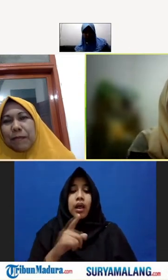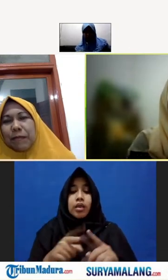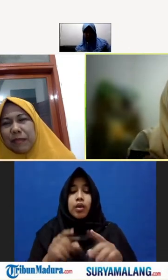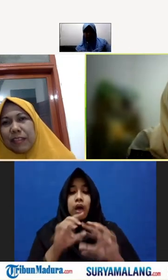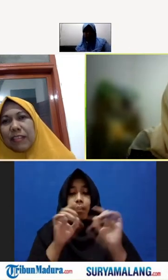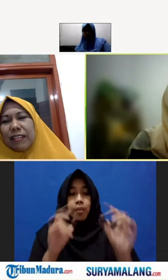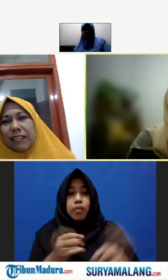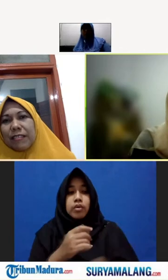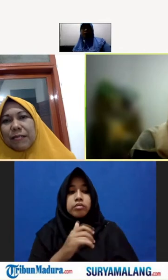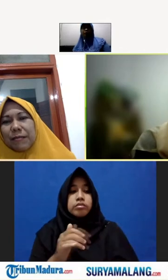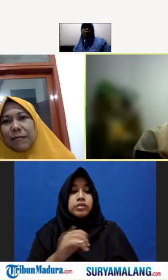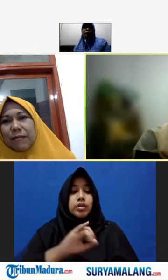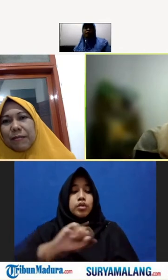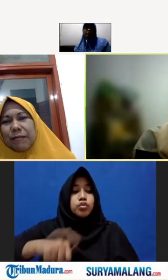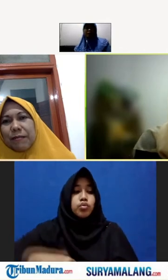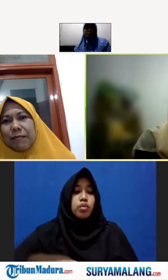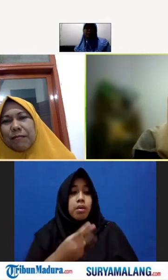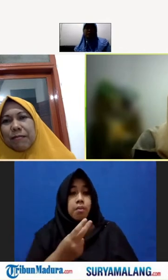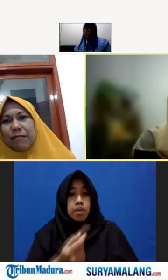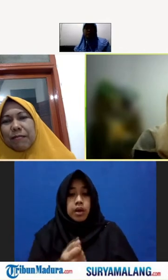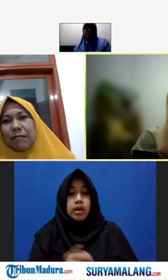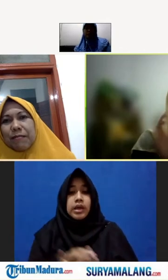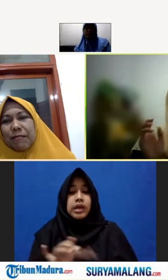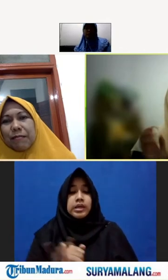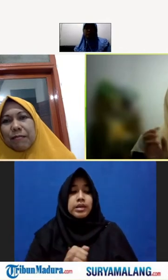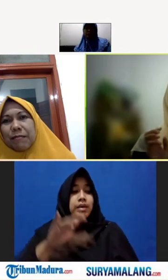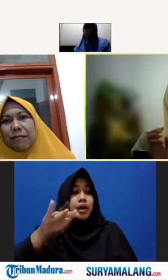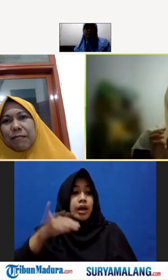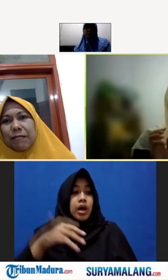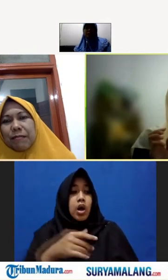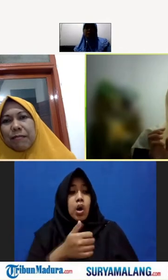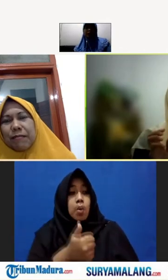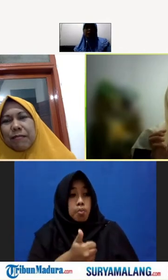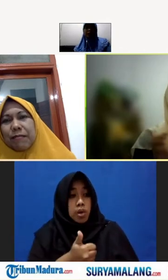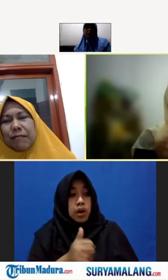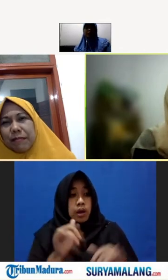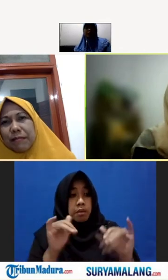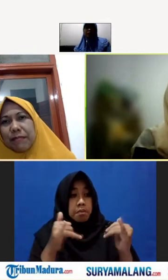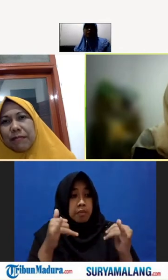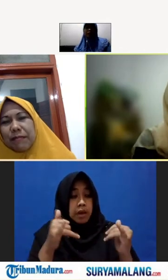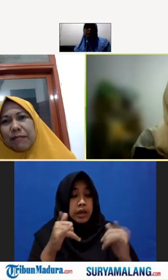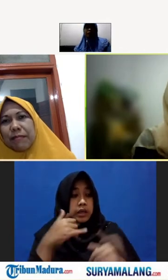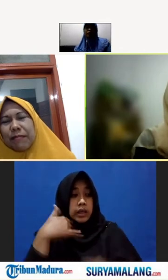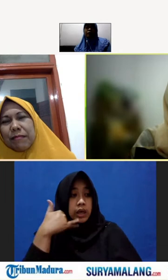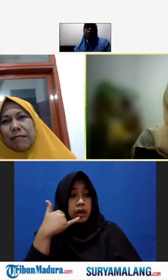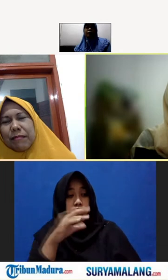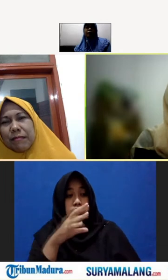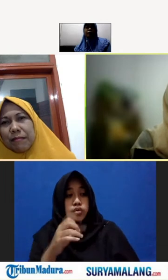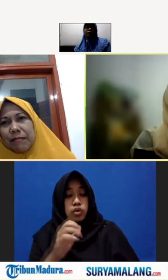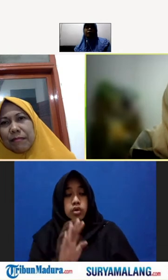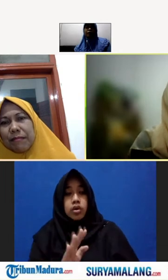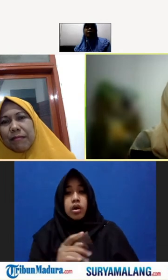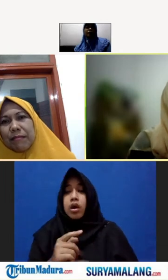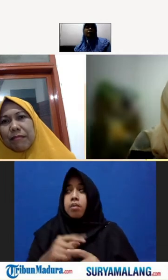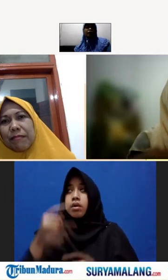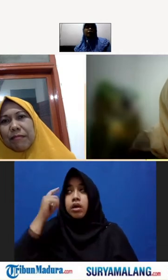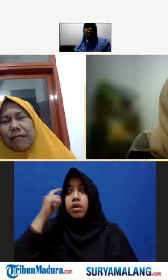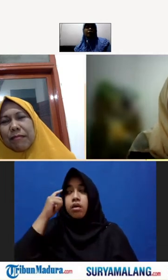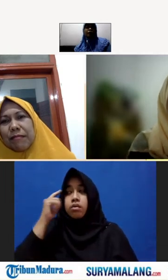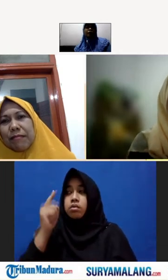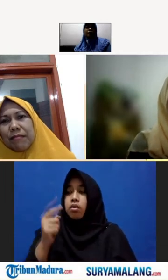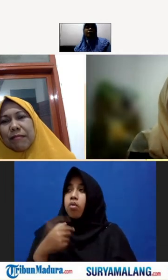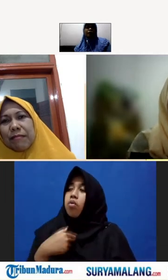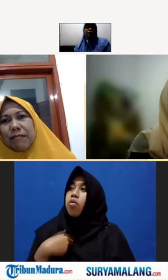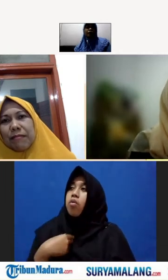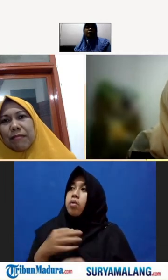anak. Cuman boleh main handphone sore ya. Nah, ibu harus mikir dong kalau cuman boleh main handphone sore berarti aku mesti entertain